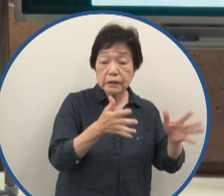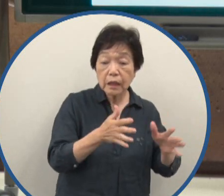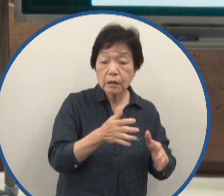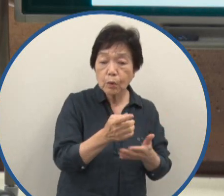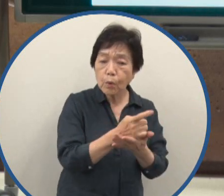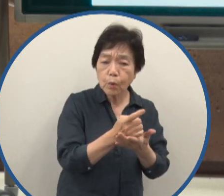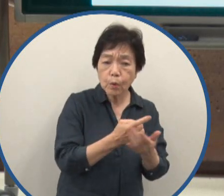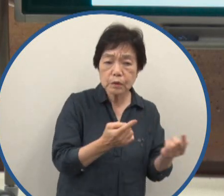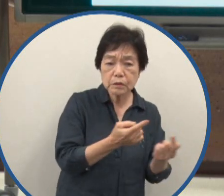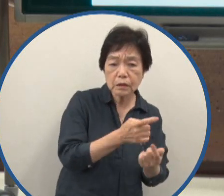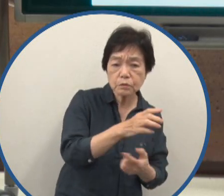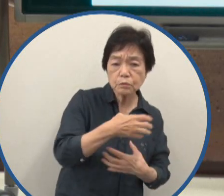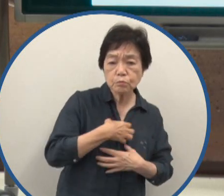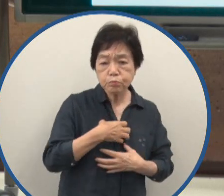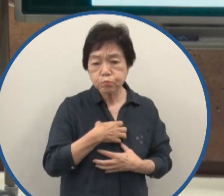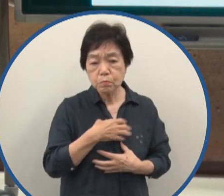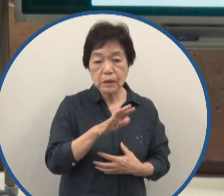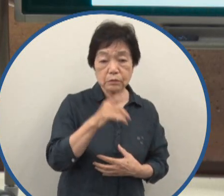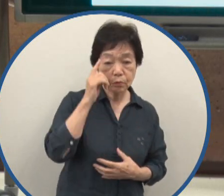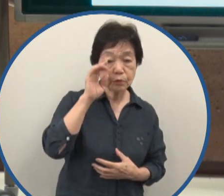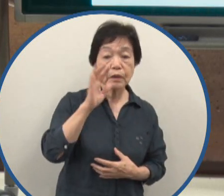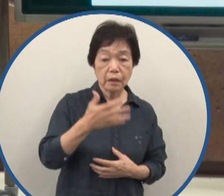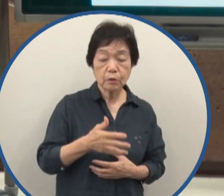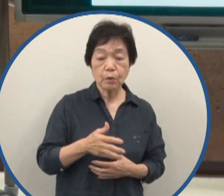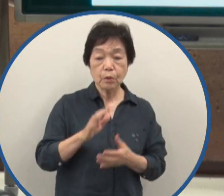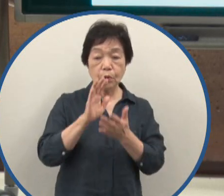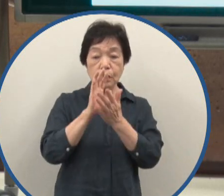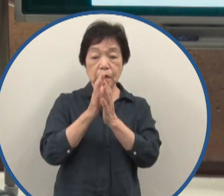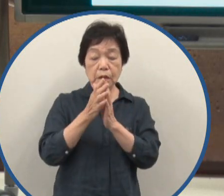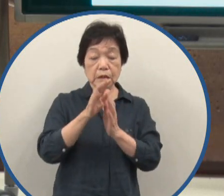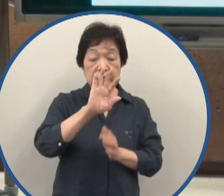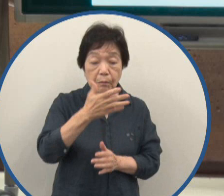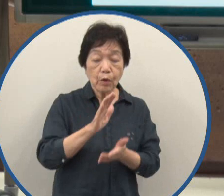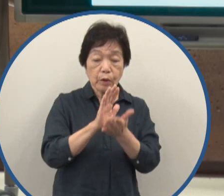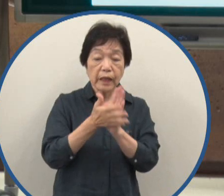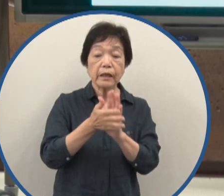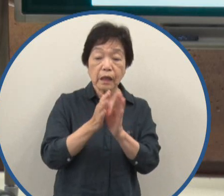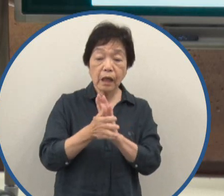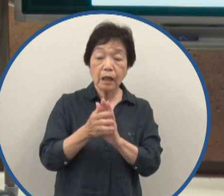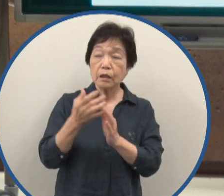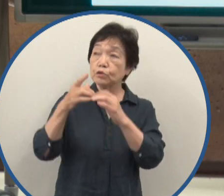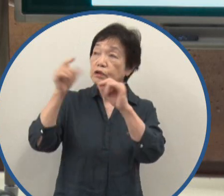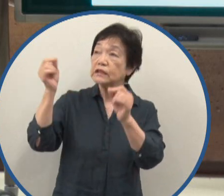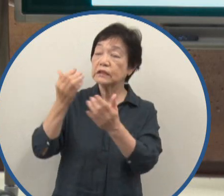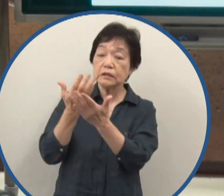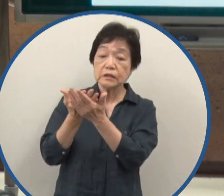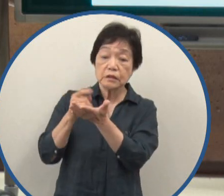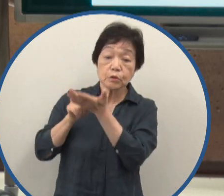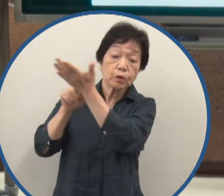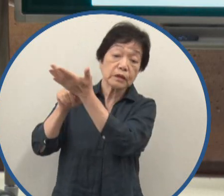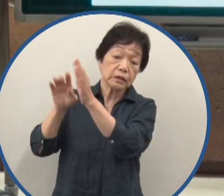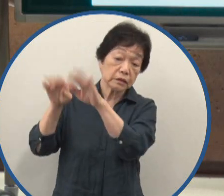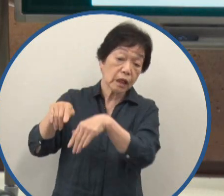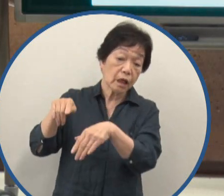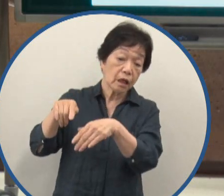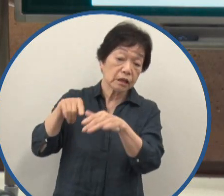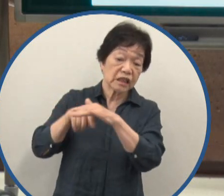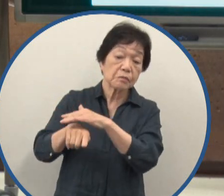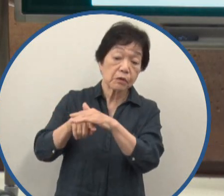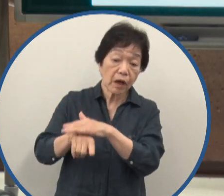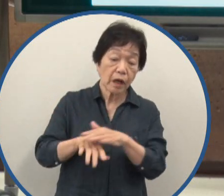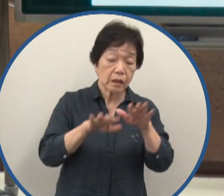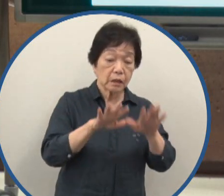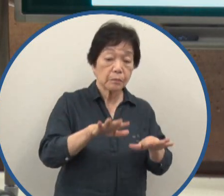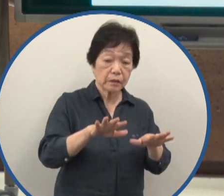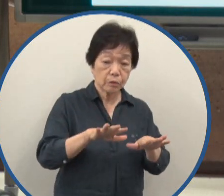あります。それでもですね、やはりあの県が今回要請したという狙いにはですね、やはりあのこれだけ厳しい